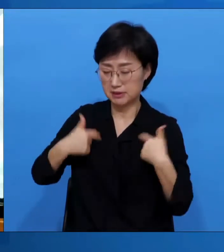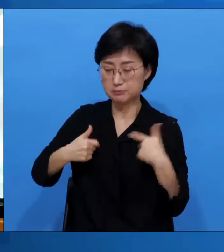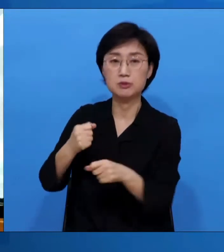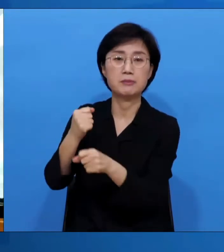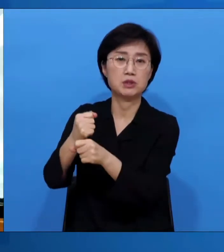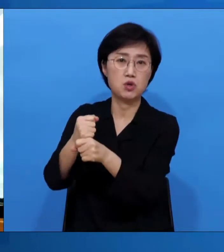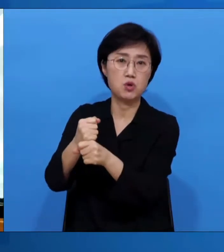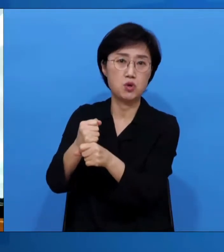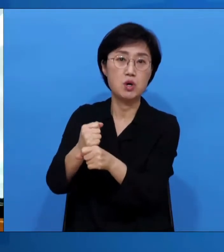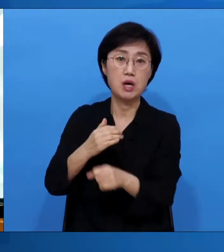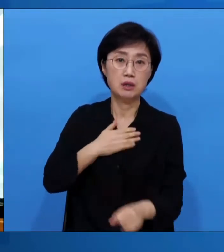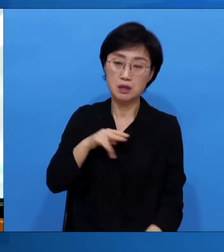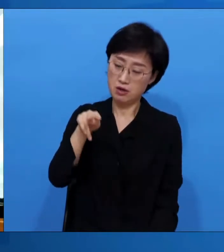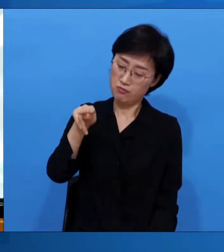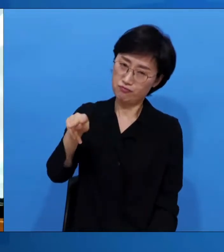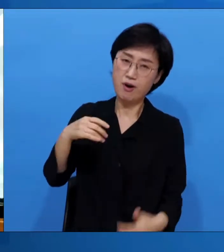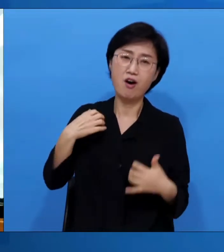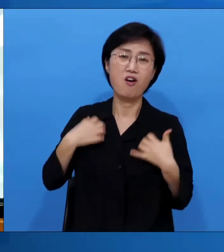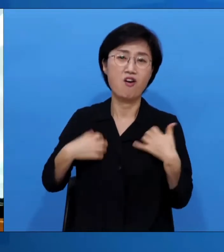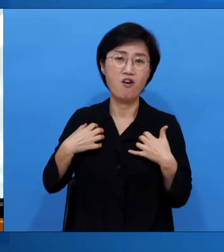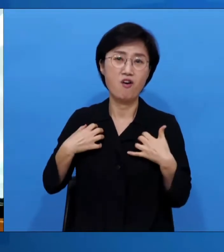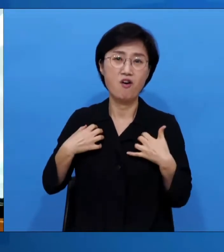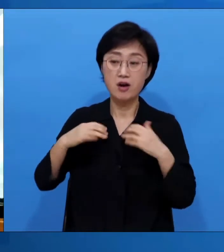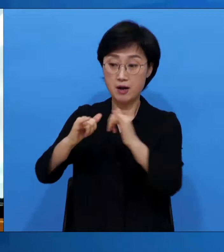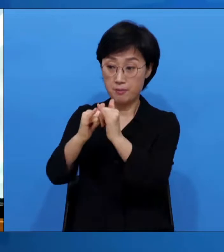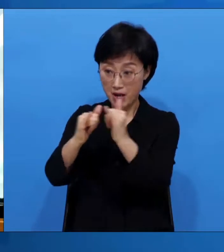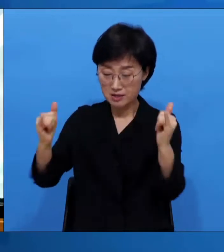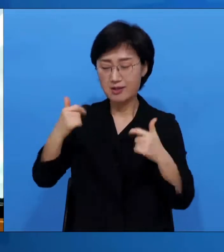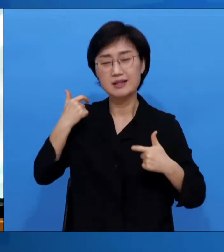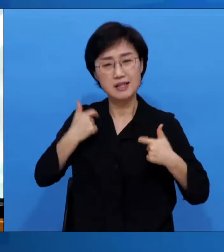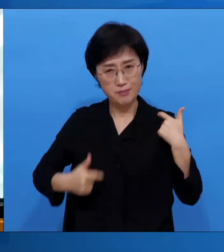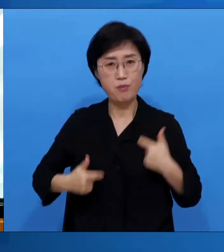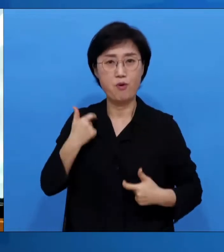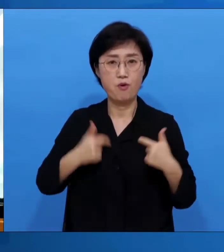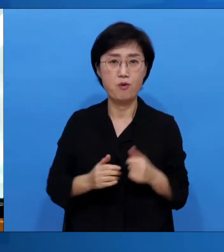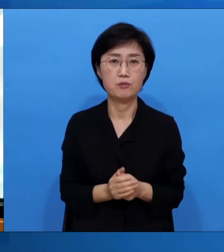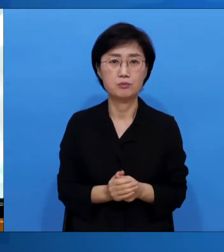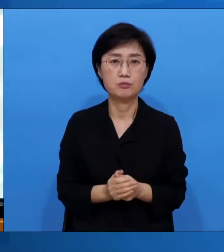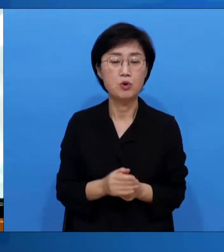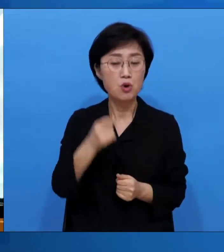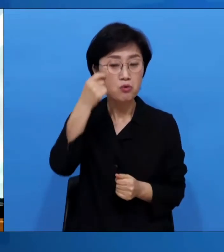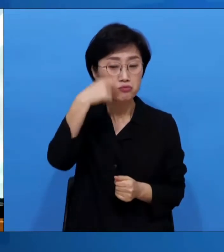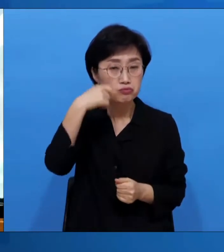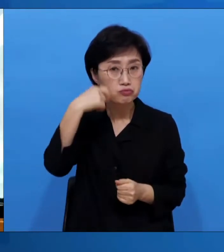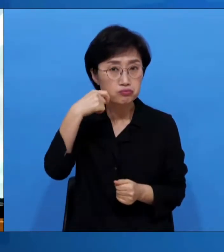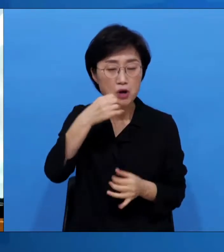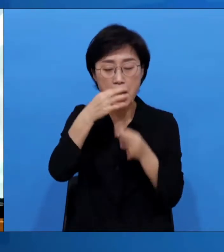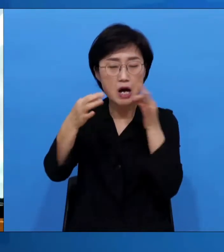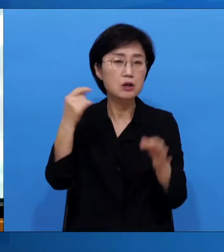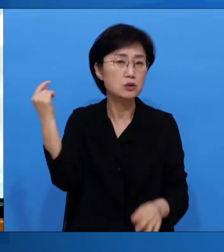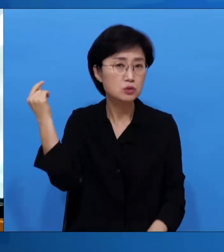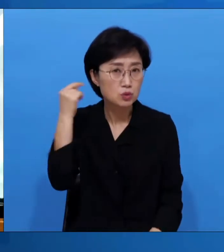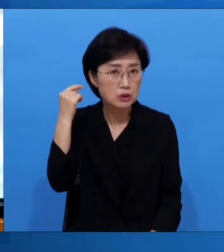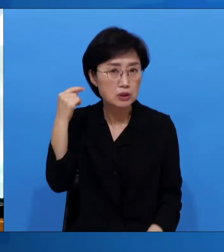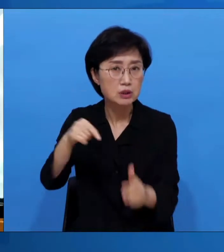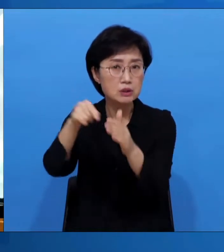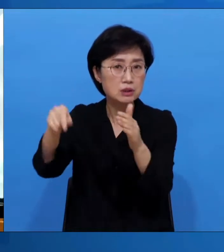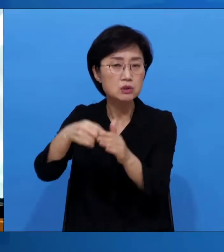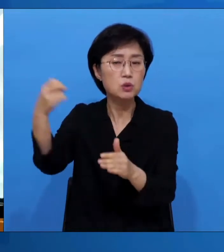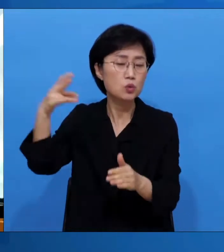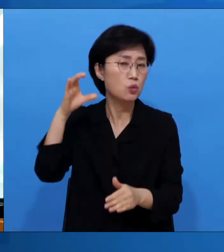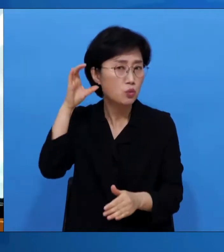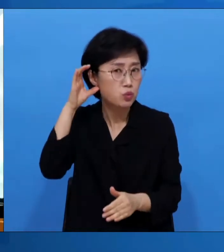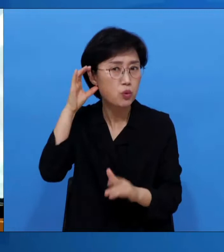삼고 내가 예루살렘을 즐거워하며 나의 백성을 기뻐하리니. 우는 소리와 부르짖는 소리가 그